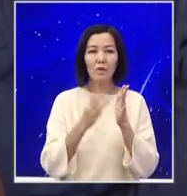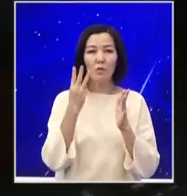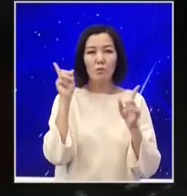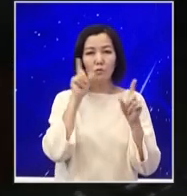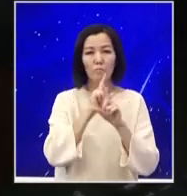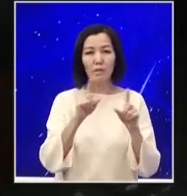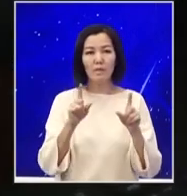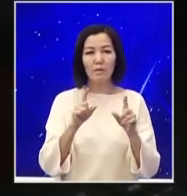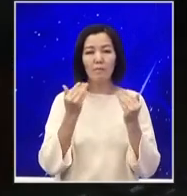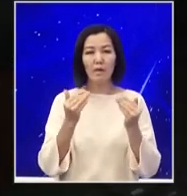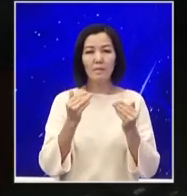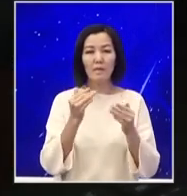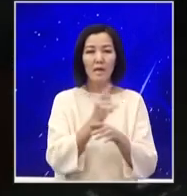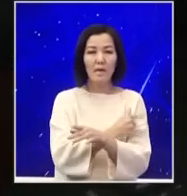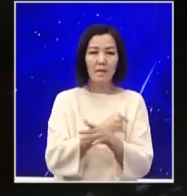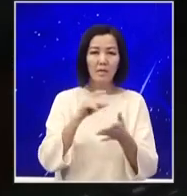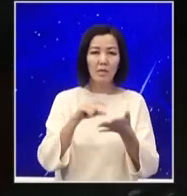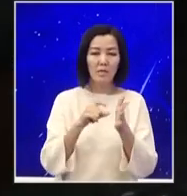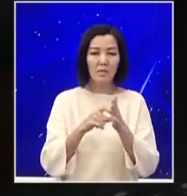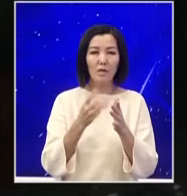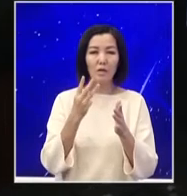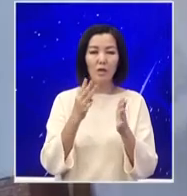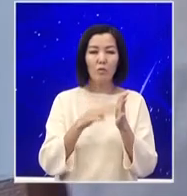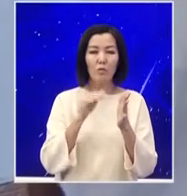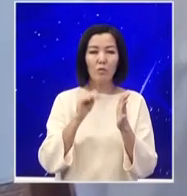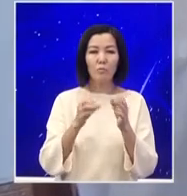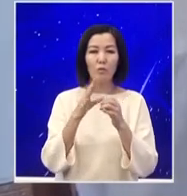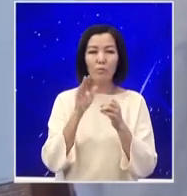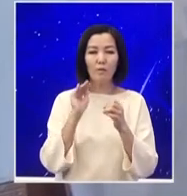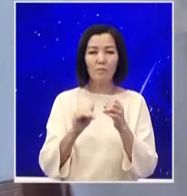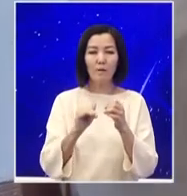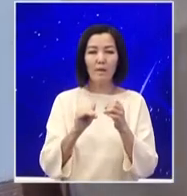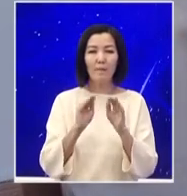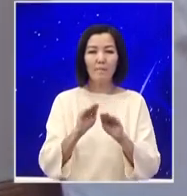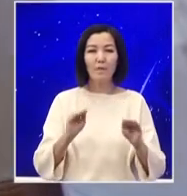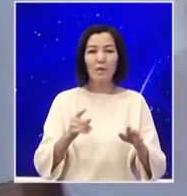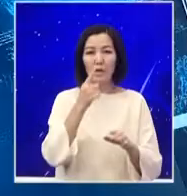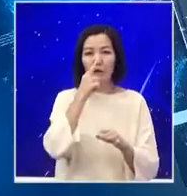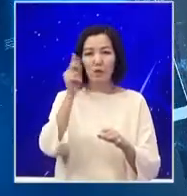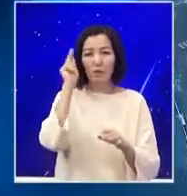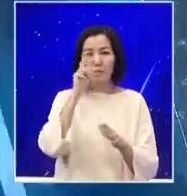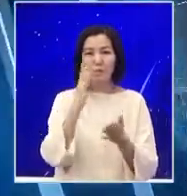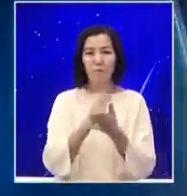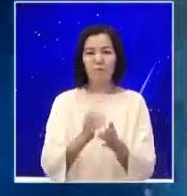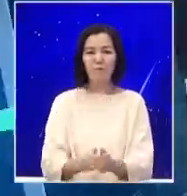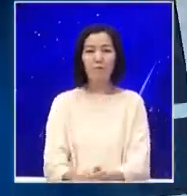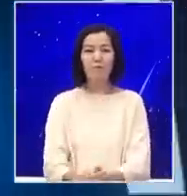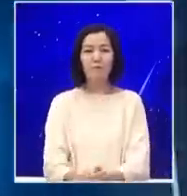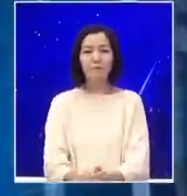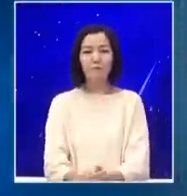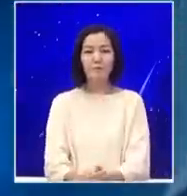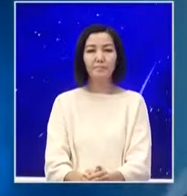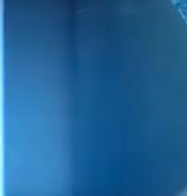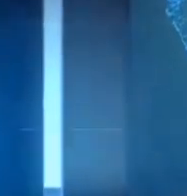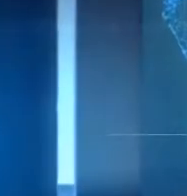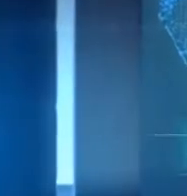мектеп штаттық режимде оқса, қалған 9015 бала қашықтықтан білім алып жатыр. Құрманжан Қасымжанұлы,